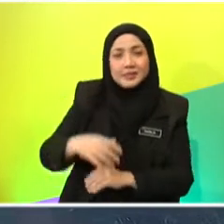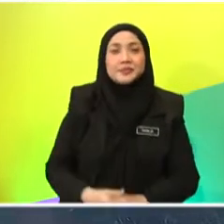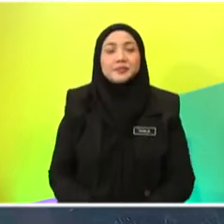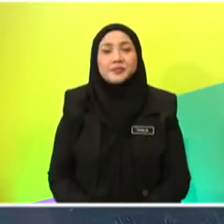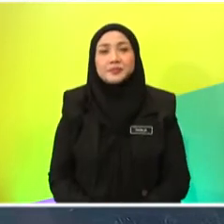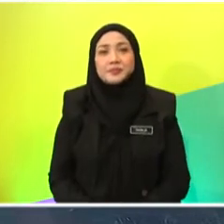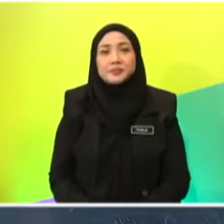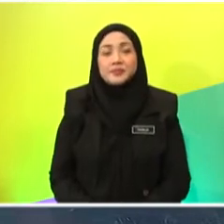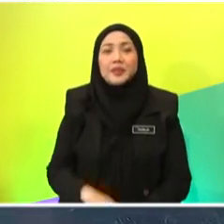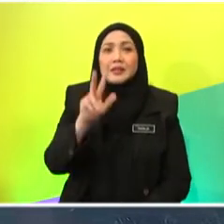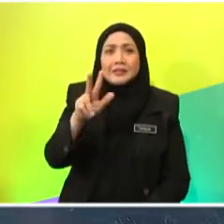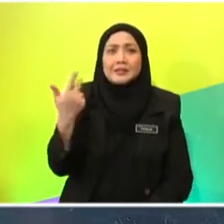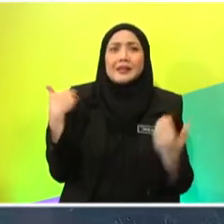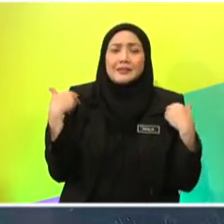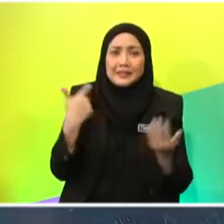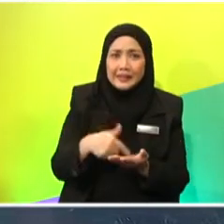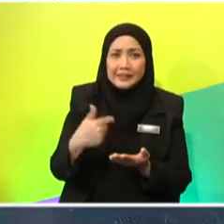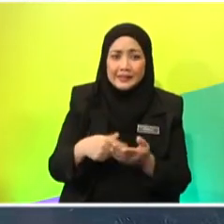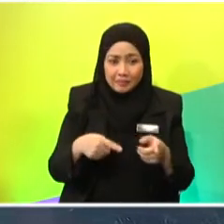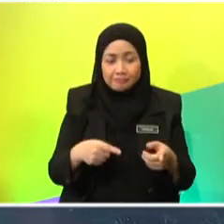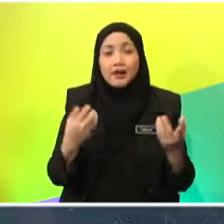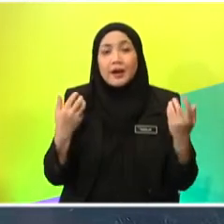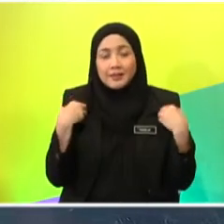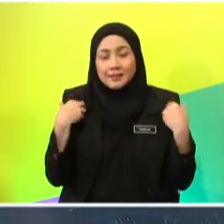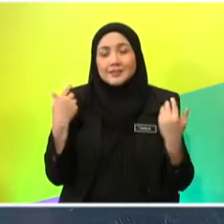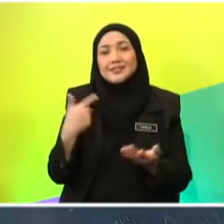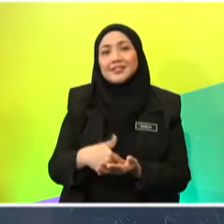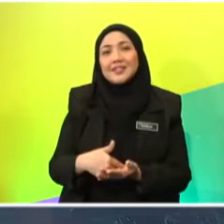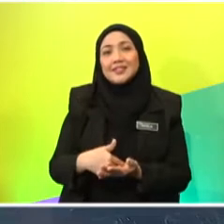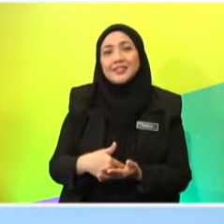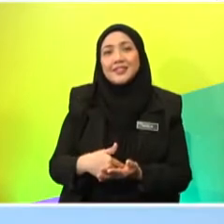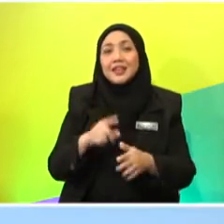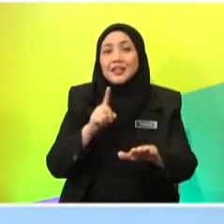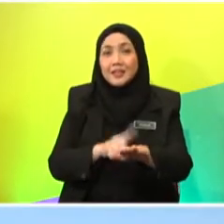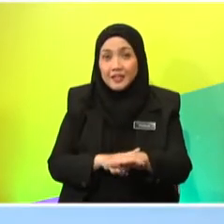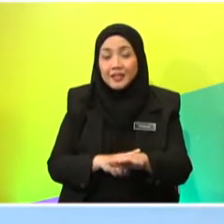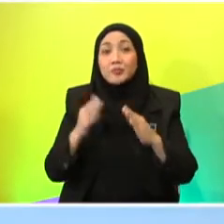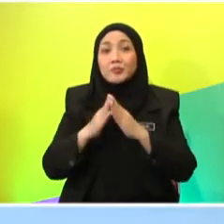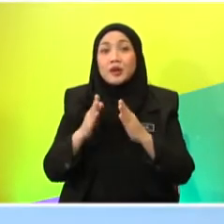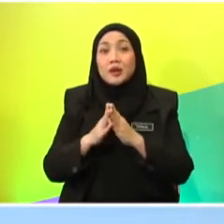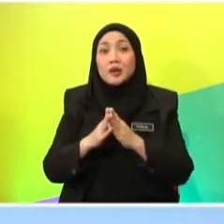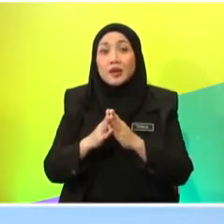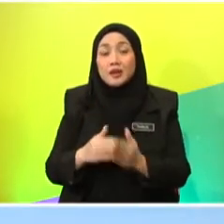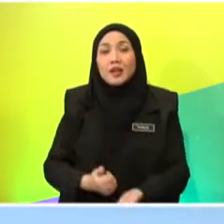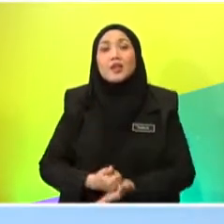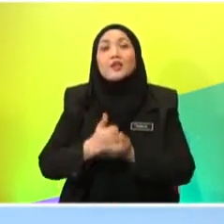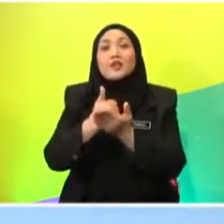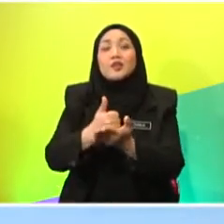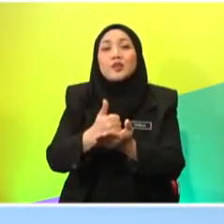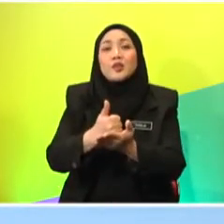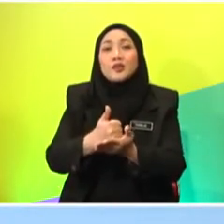ada lagi tahu dalam kuning nyandak rumah mulai mengecek mood tolong sama sama dengan namanya